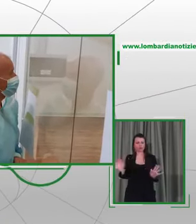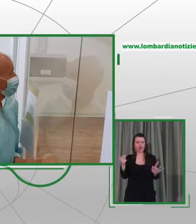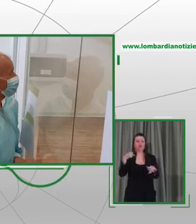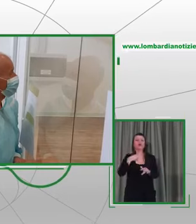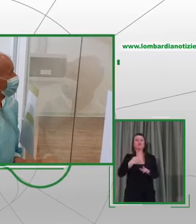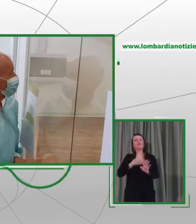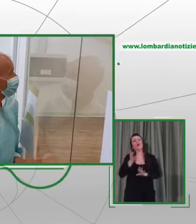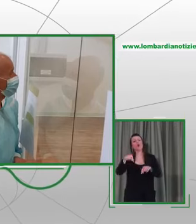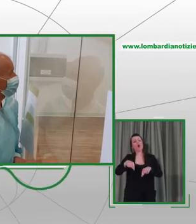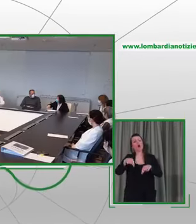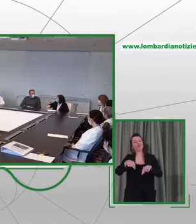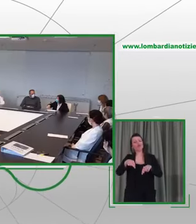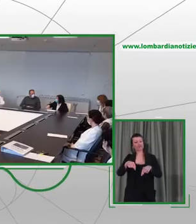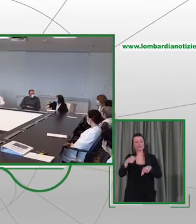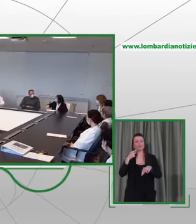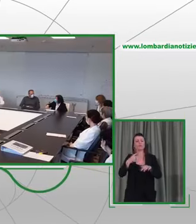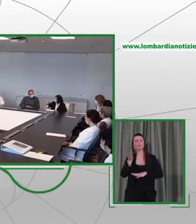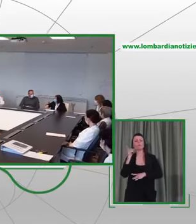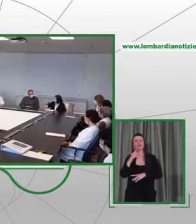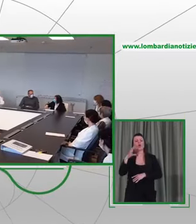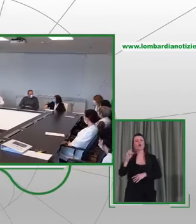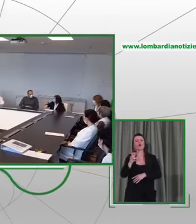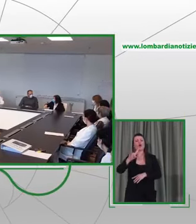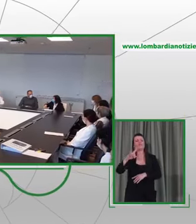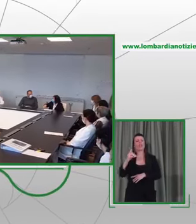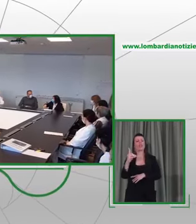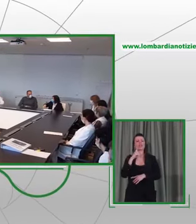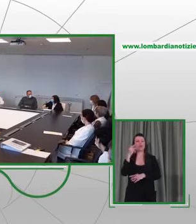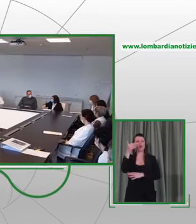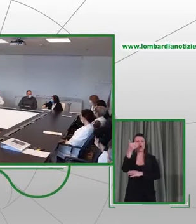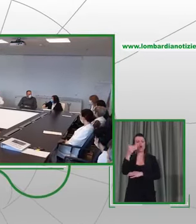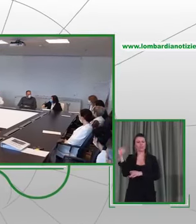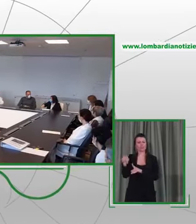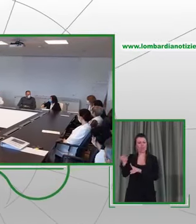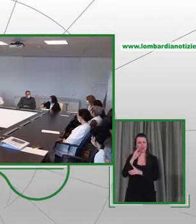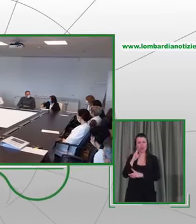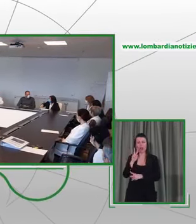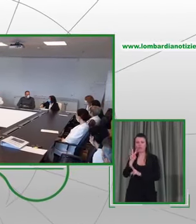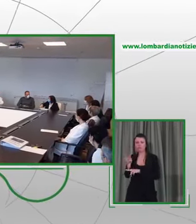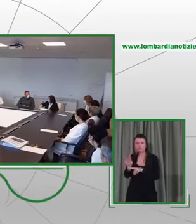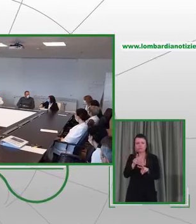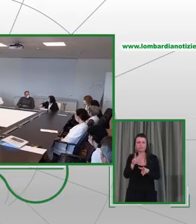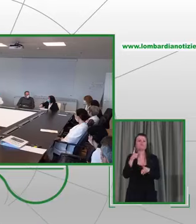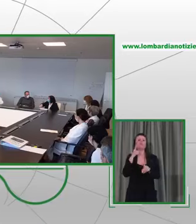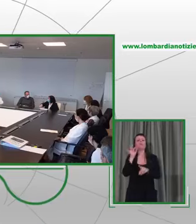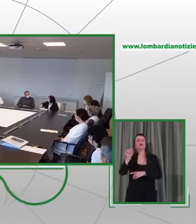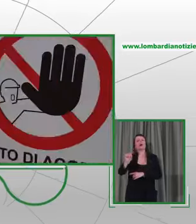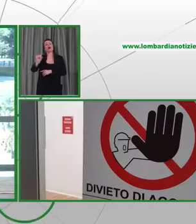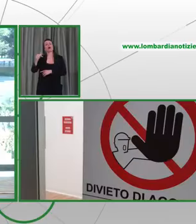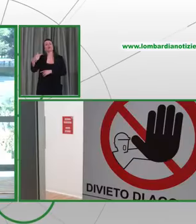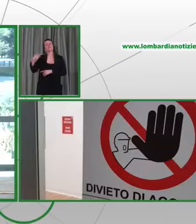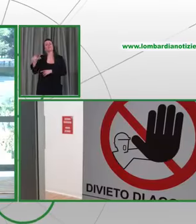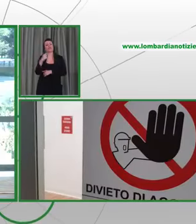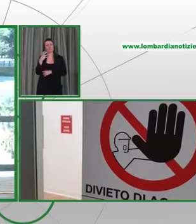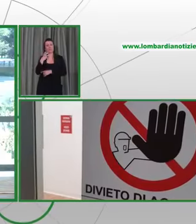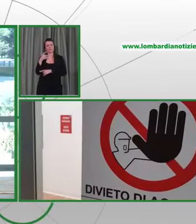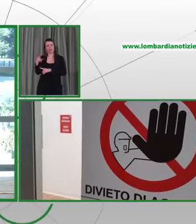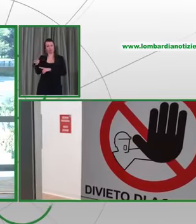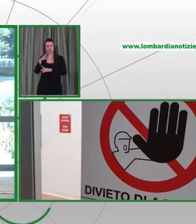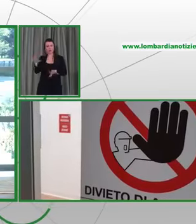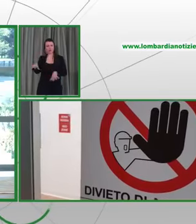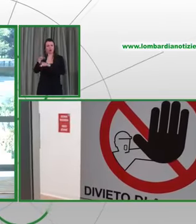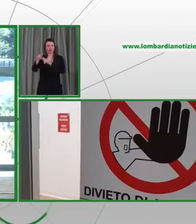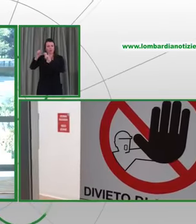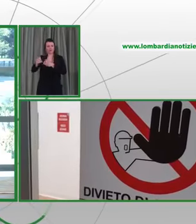visitare i covi d'hotel della regione che nella ts di bergamo ha messo in campo a partire dal 18 marzo